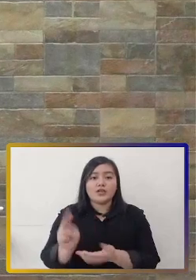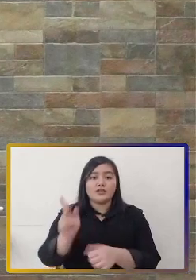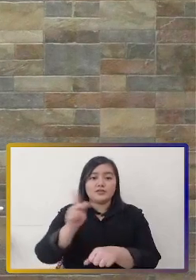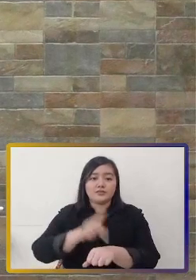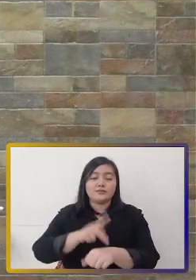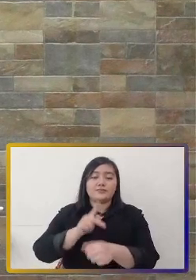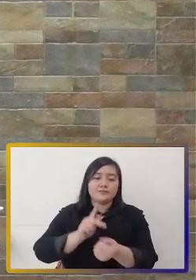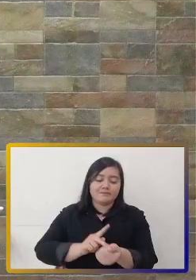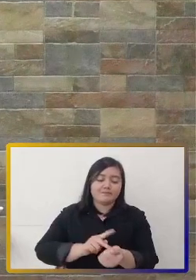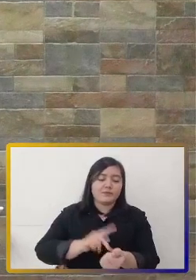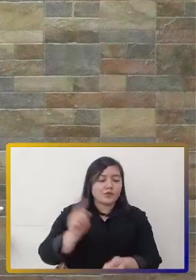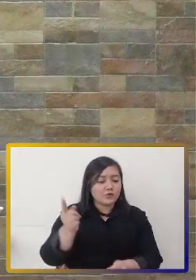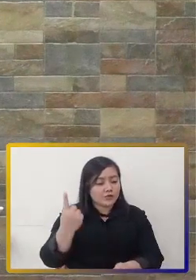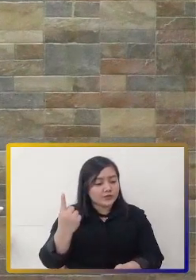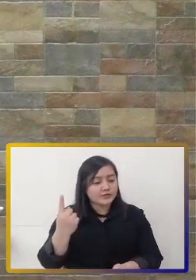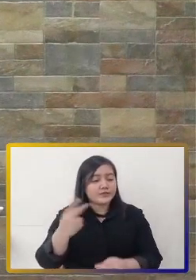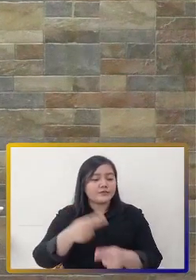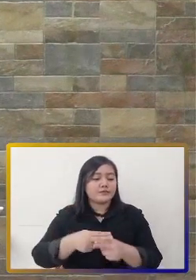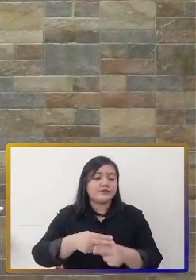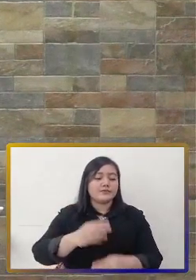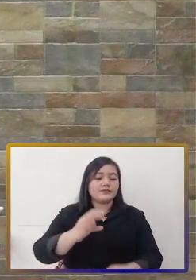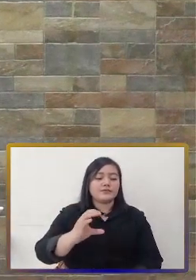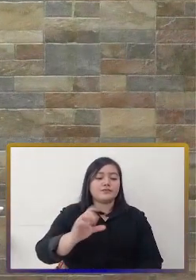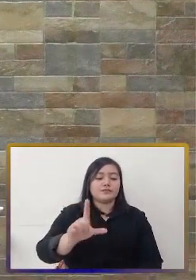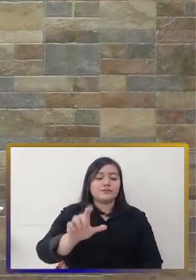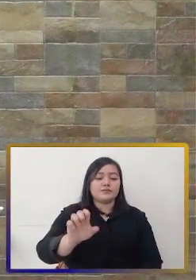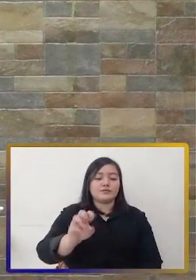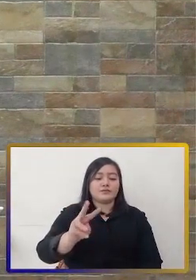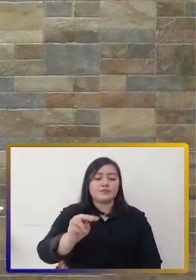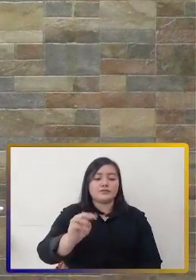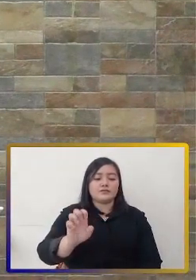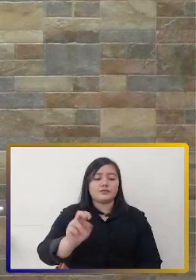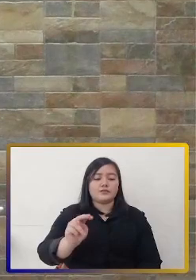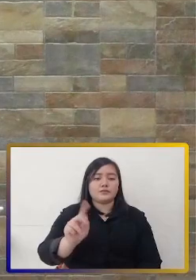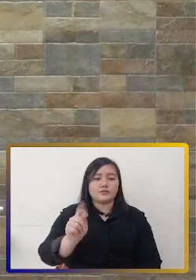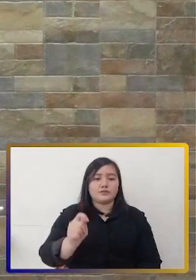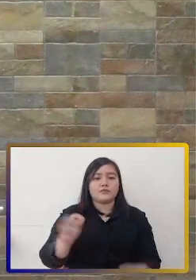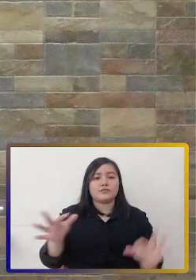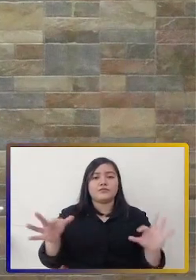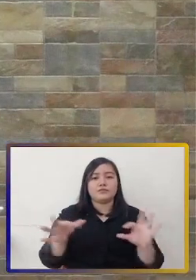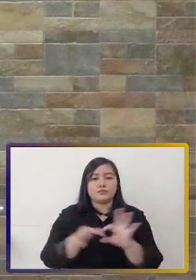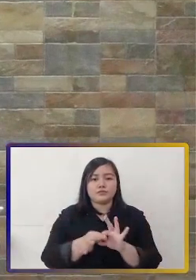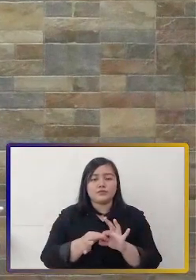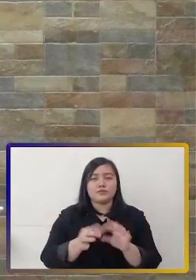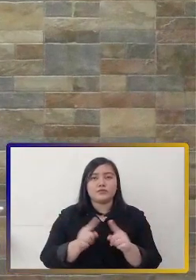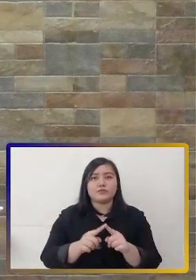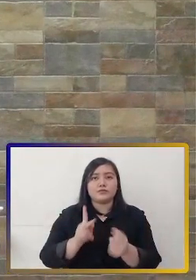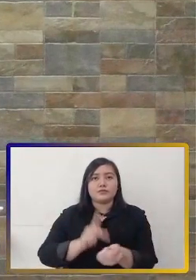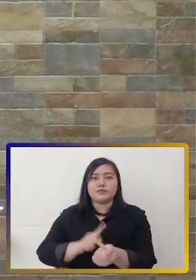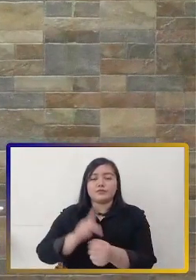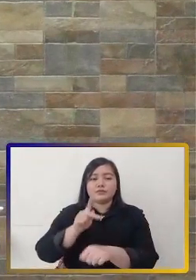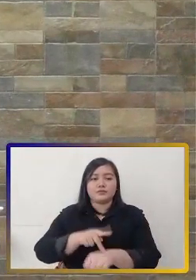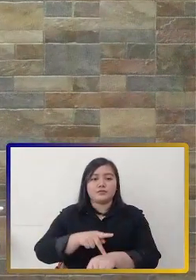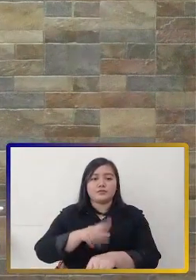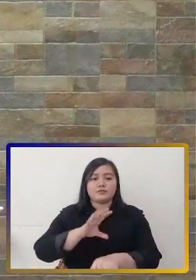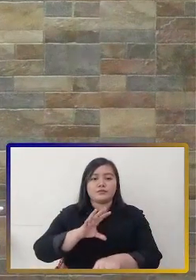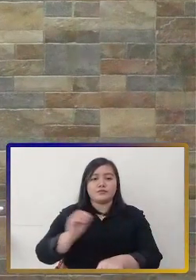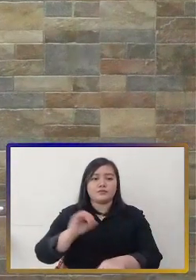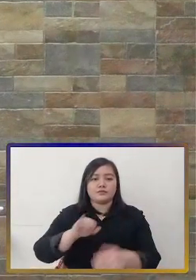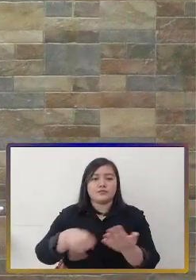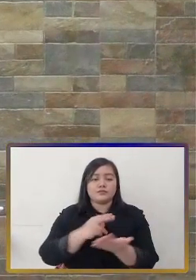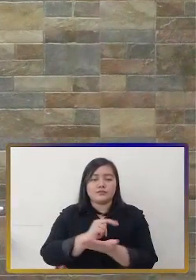Si Clement, he was acquainted with Paul, Peter, and John. Second